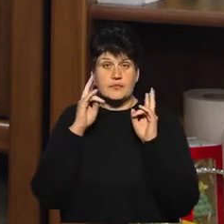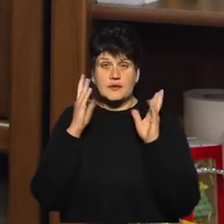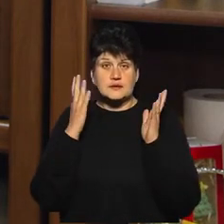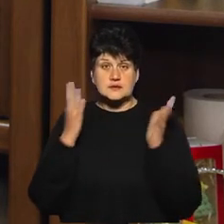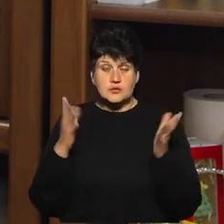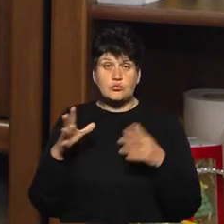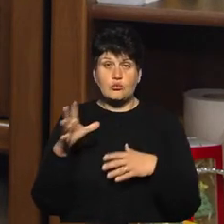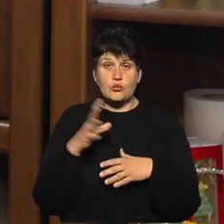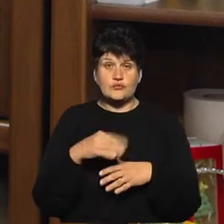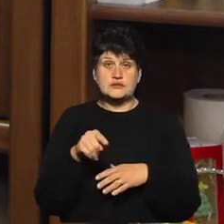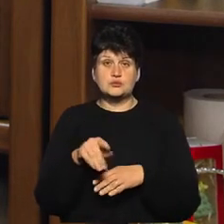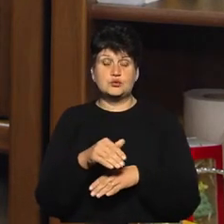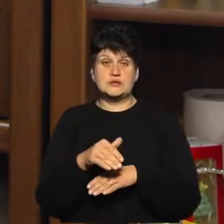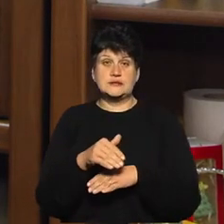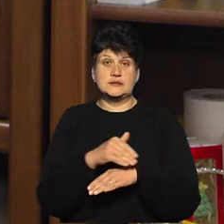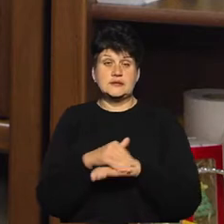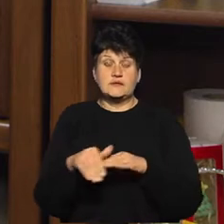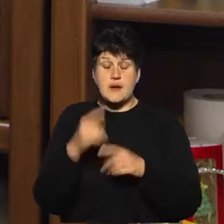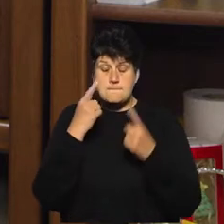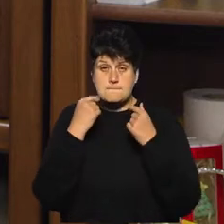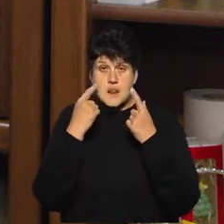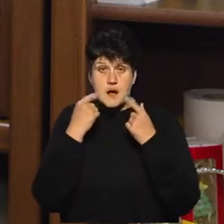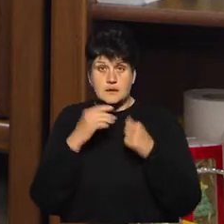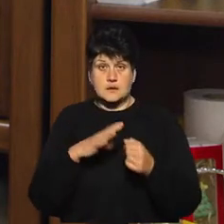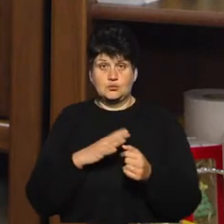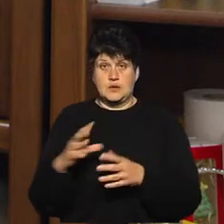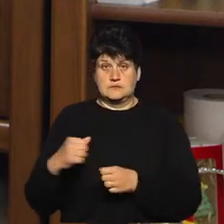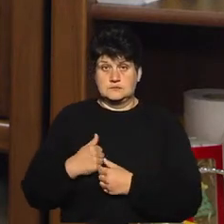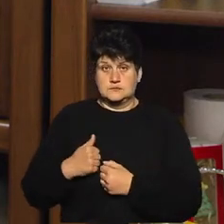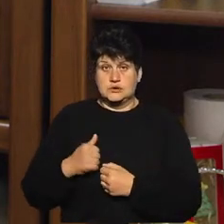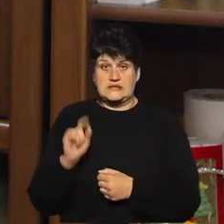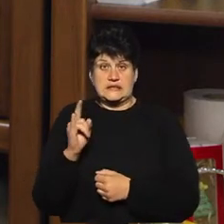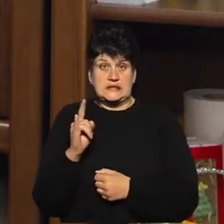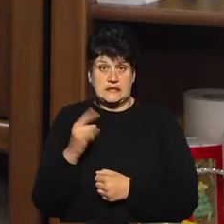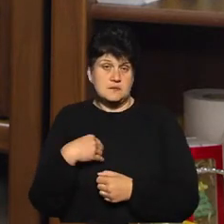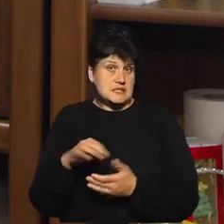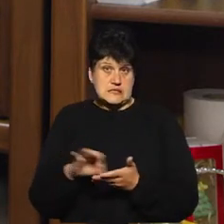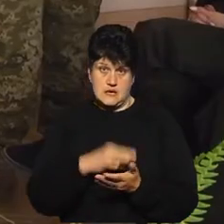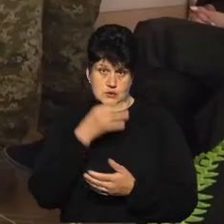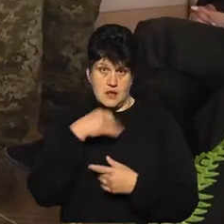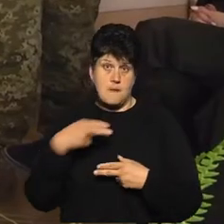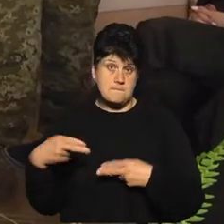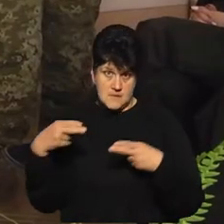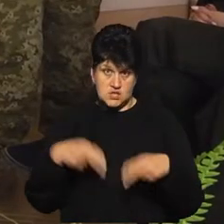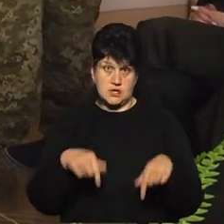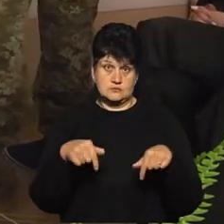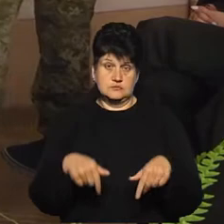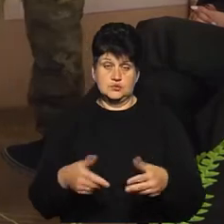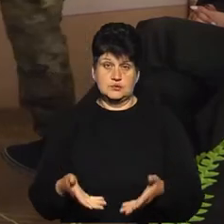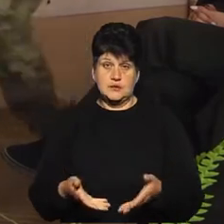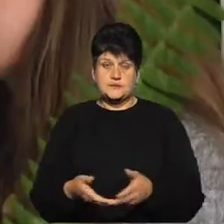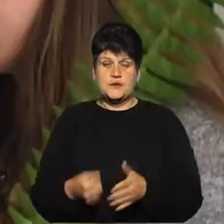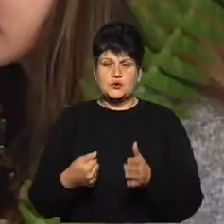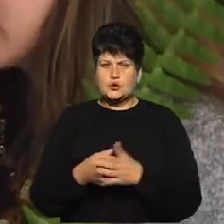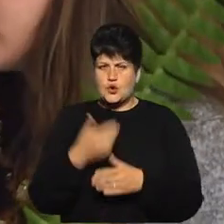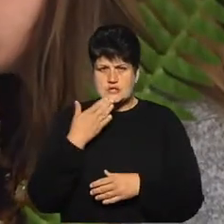всі були тоді на передовій. Вона плакала, тому що поруч з нею була дитина. І ми зразу сказали, приїжджай до нас. Ольга каже, до